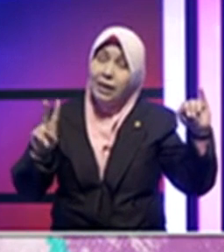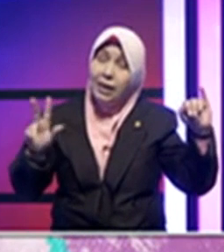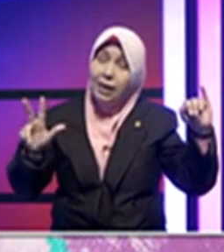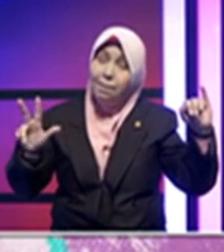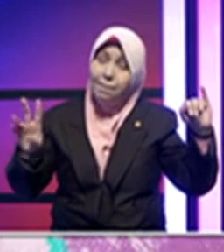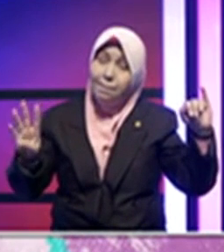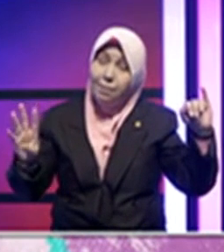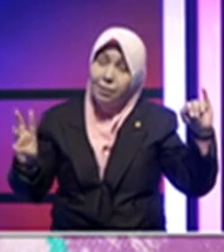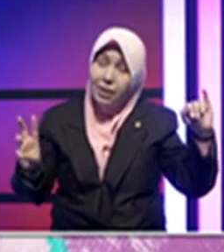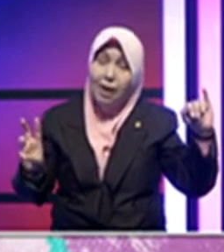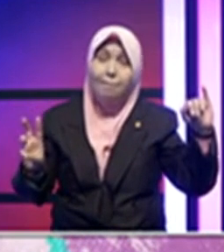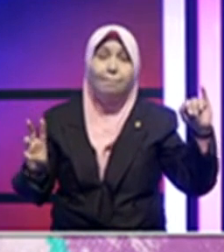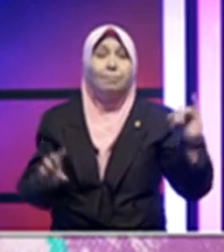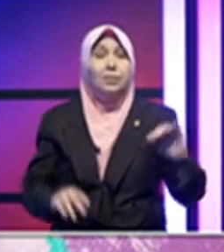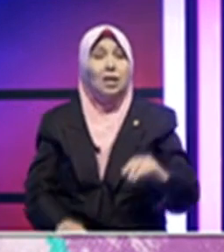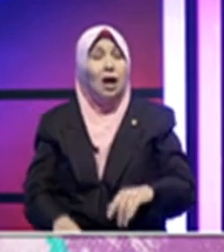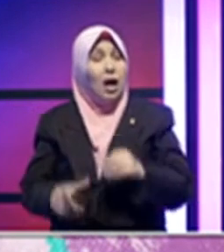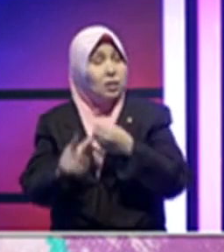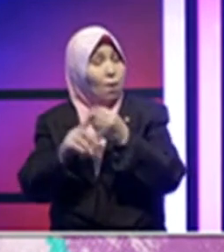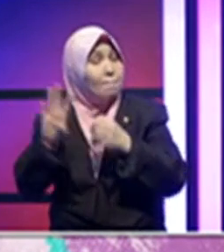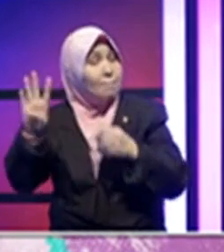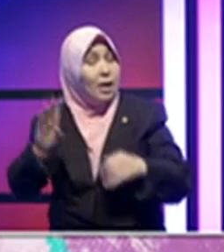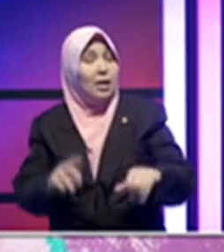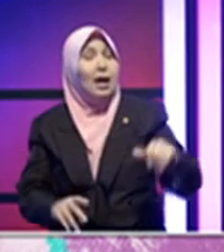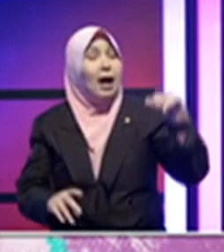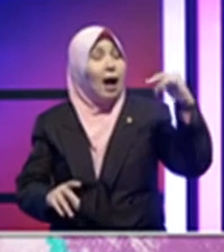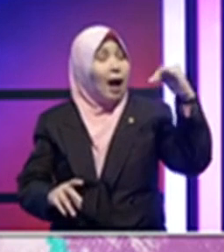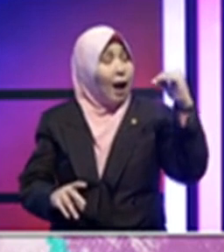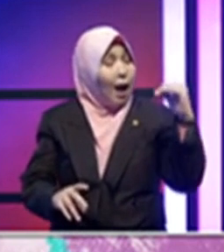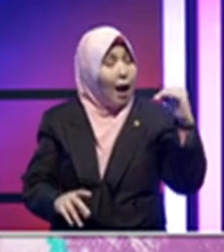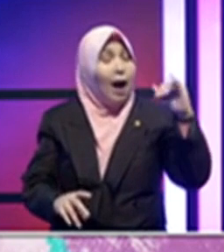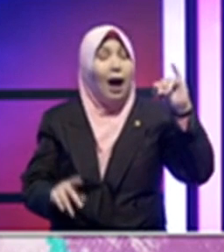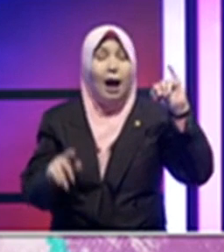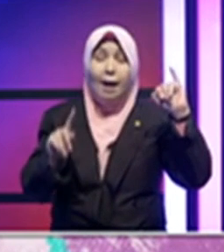Hamim, 6 harakat ataupun 4 harakat.